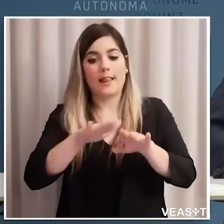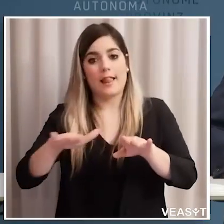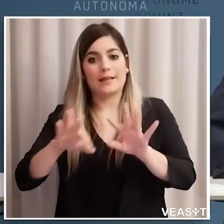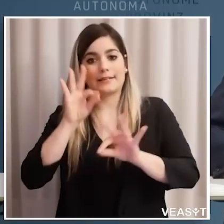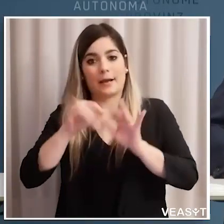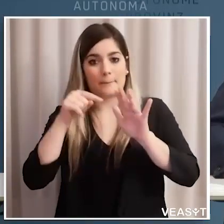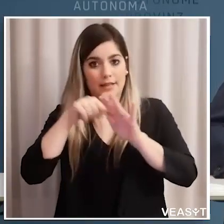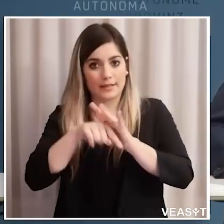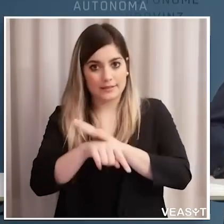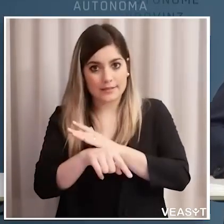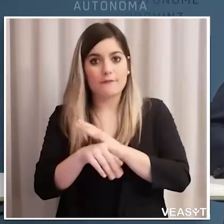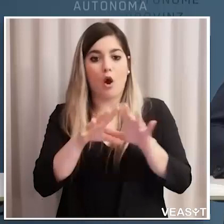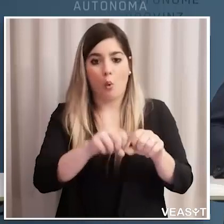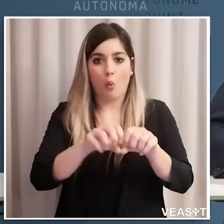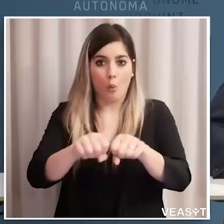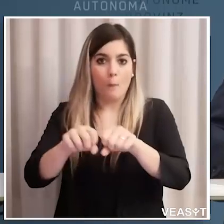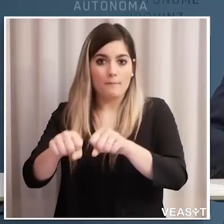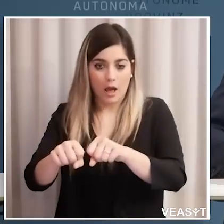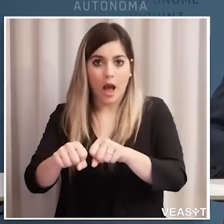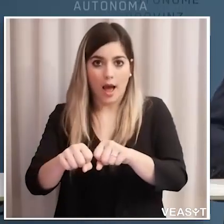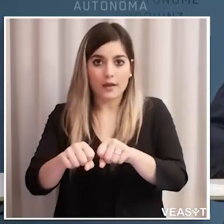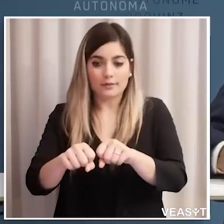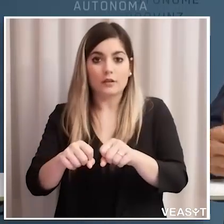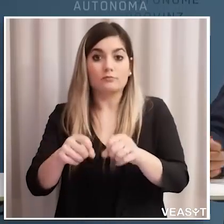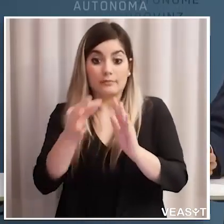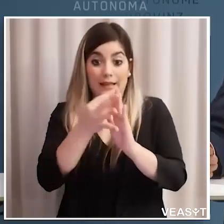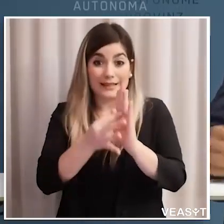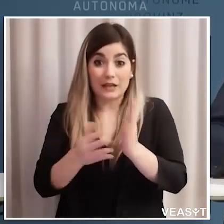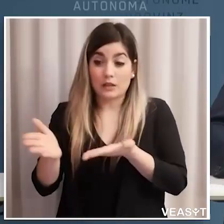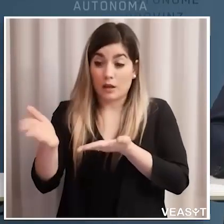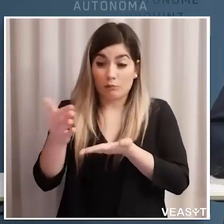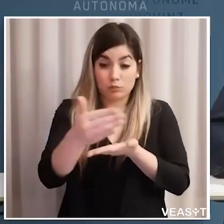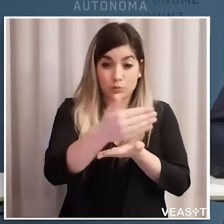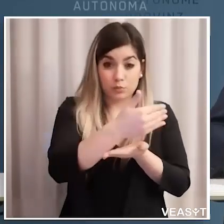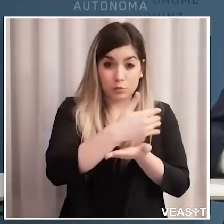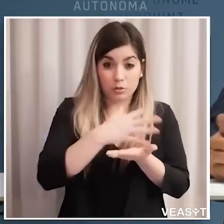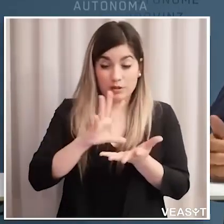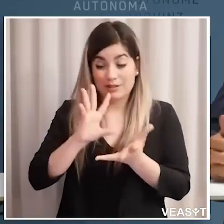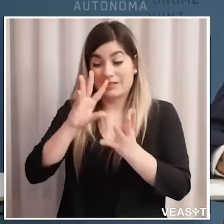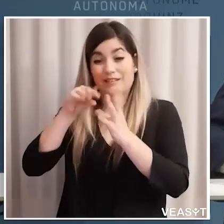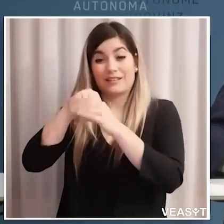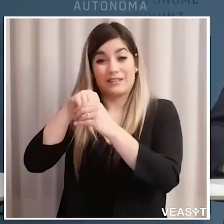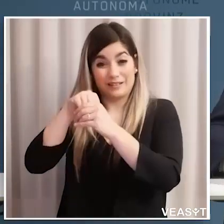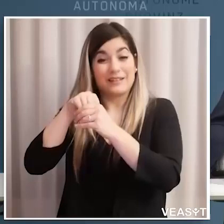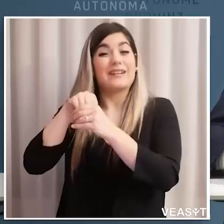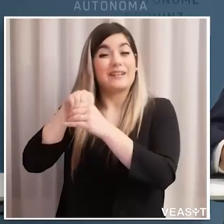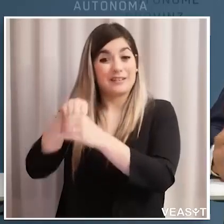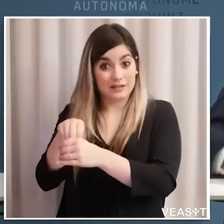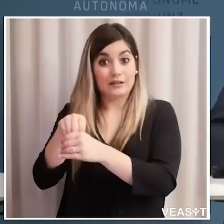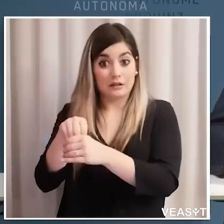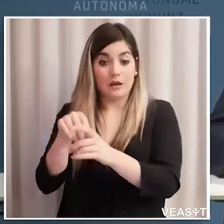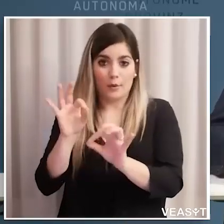i posti letto in terapia intensiva occupati, i posti letto nelle stazioni normali occupati con pazienti Covid.